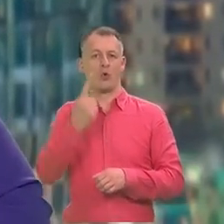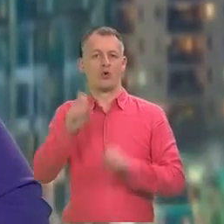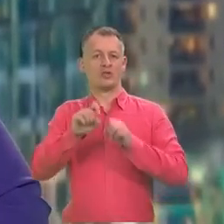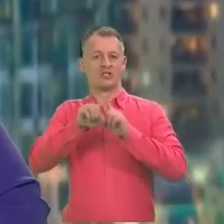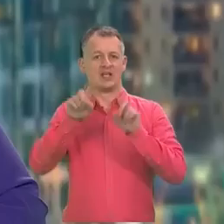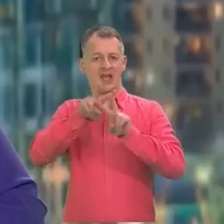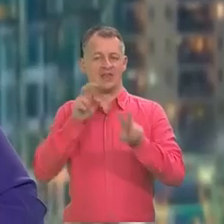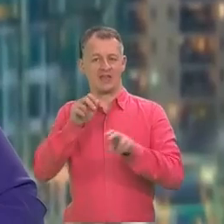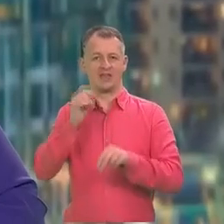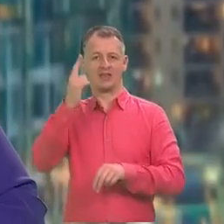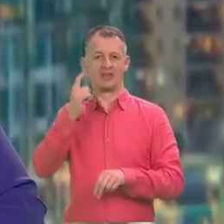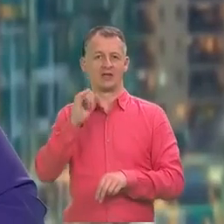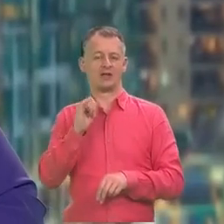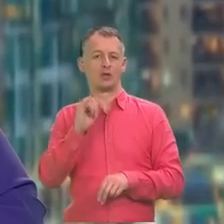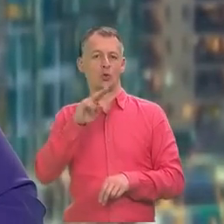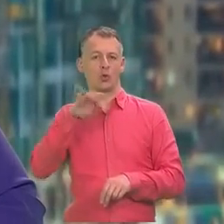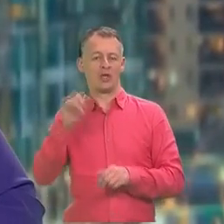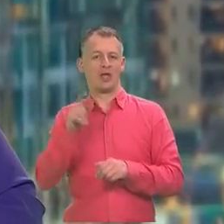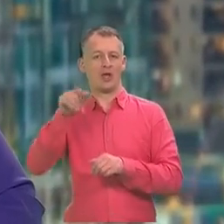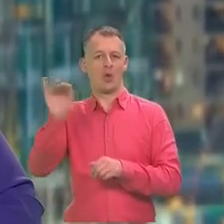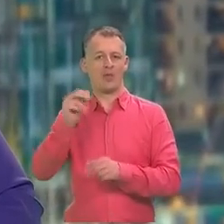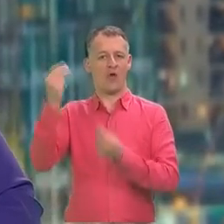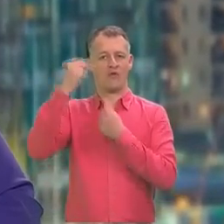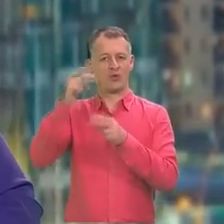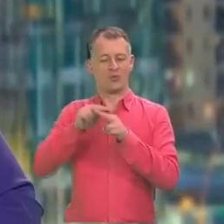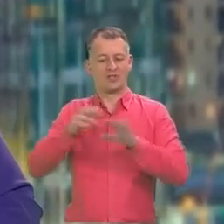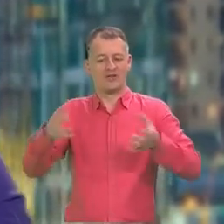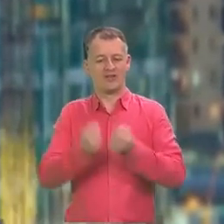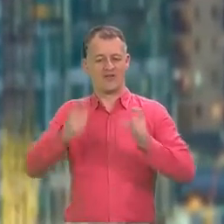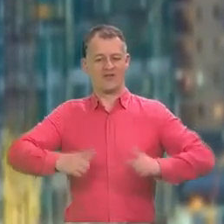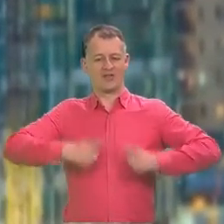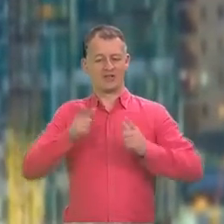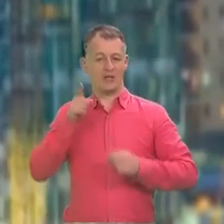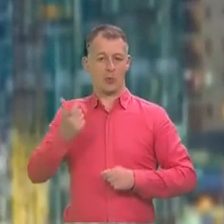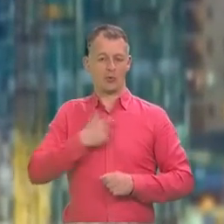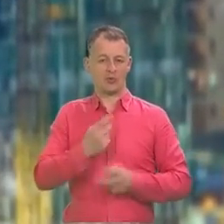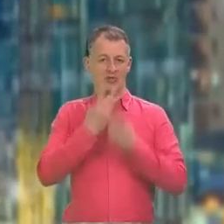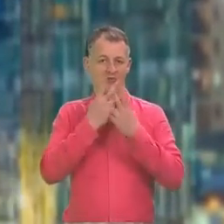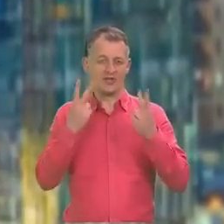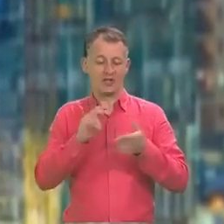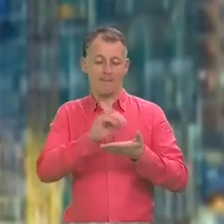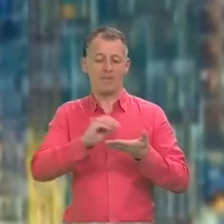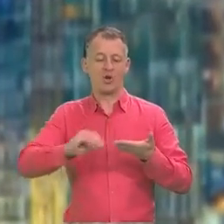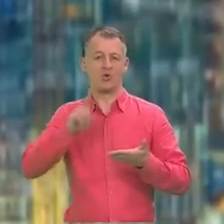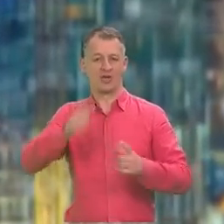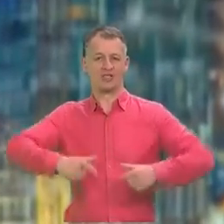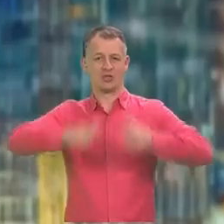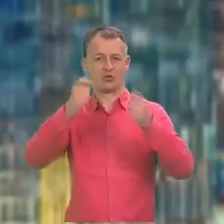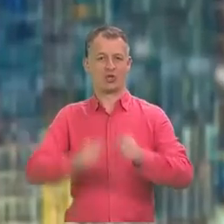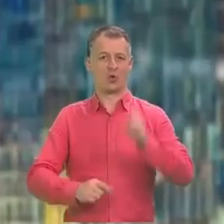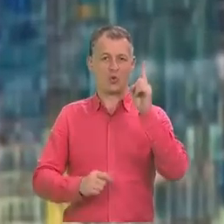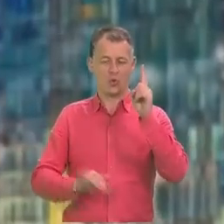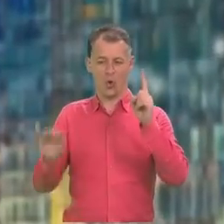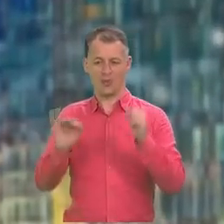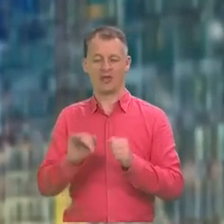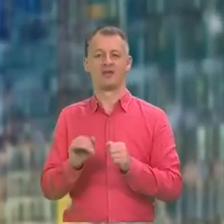curioși au explorat echipamentele de intervenție, au învățat cum să salveze vieți și au putut vizita chiar și birourile instituției. Unul dintre copii a fost